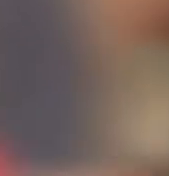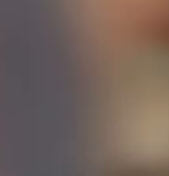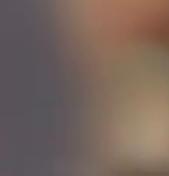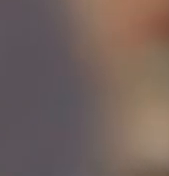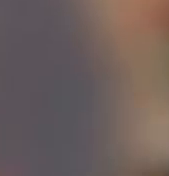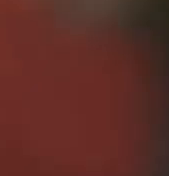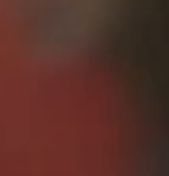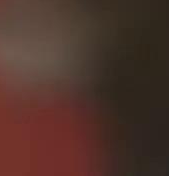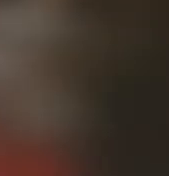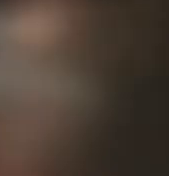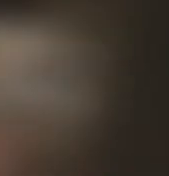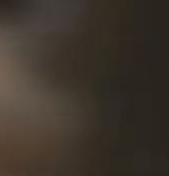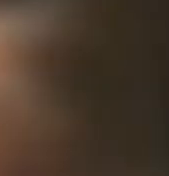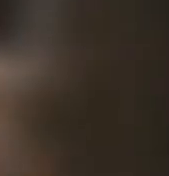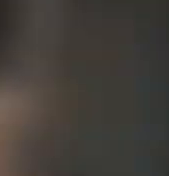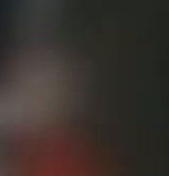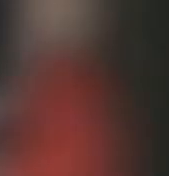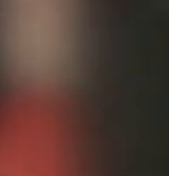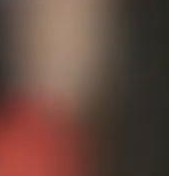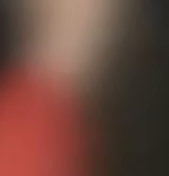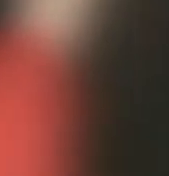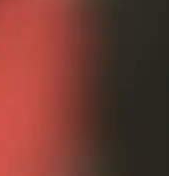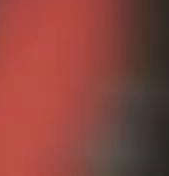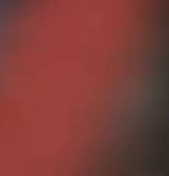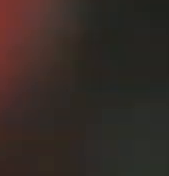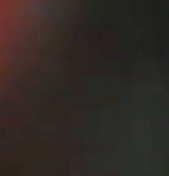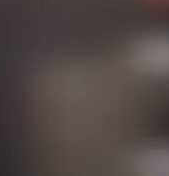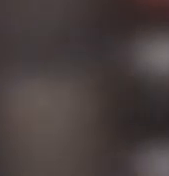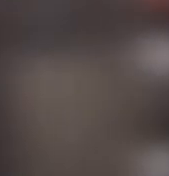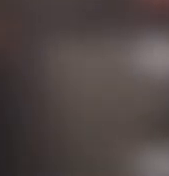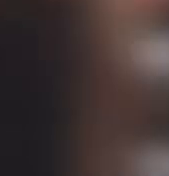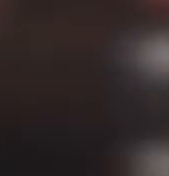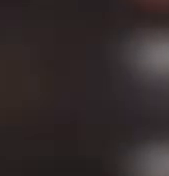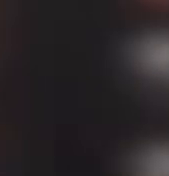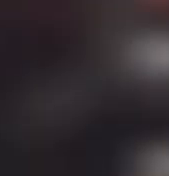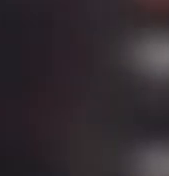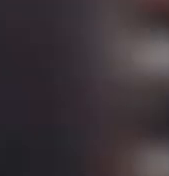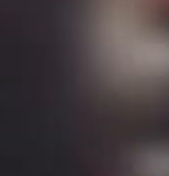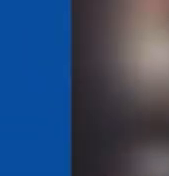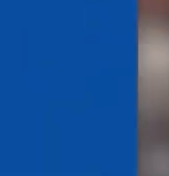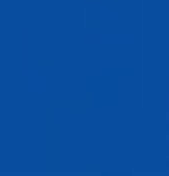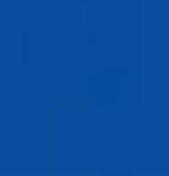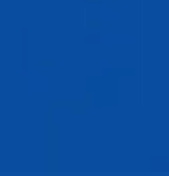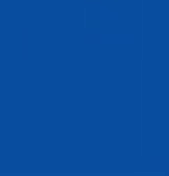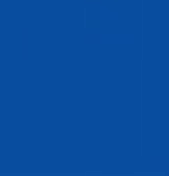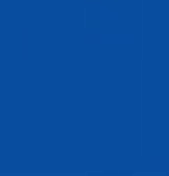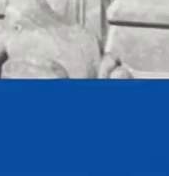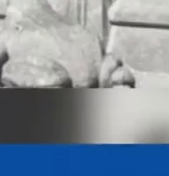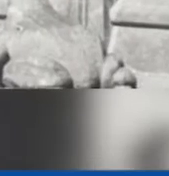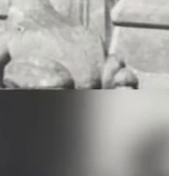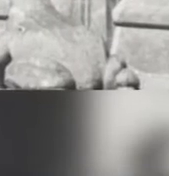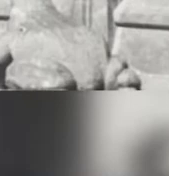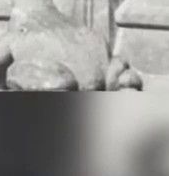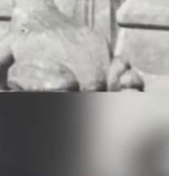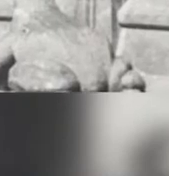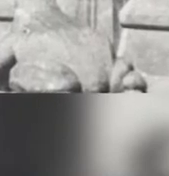загрожували та били. Підлітки, які фільмували знущання над старенькою вичні, робили це з осені минулого року. Жабки